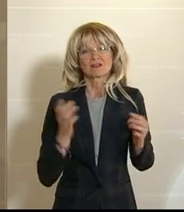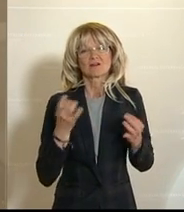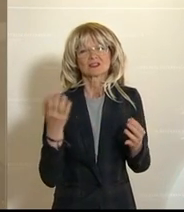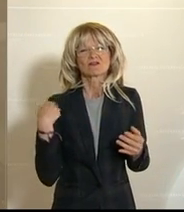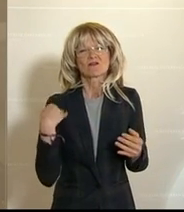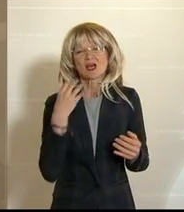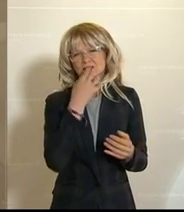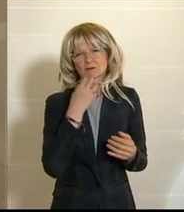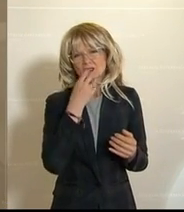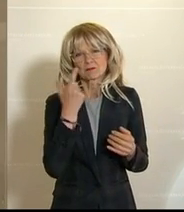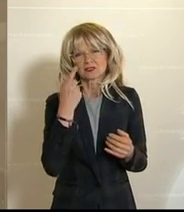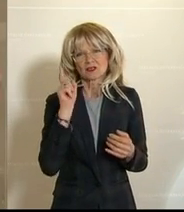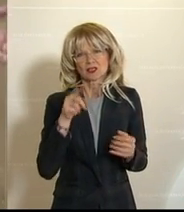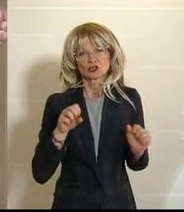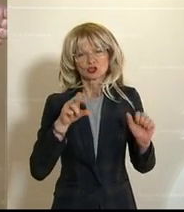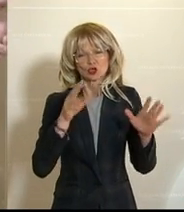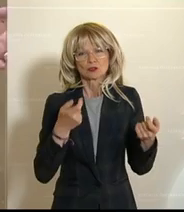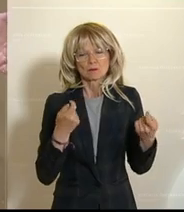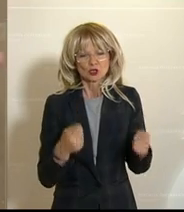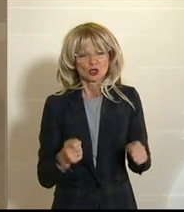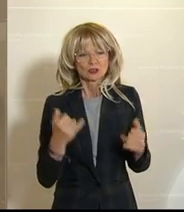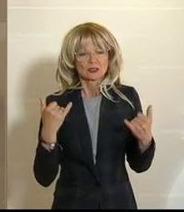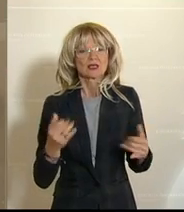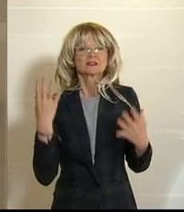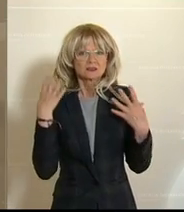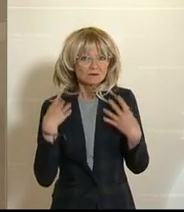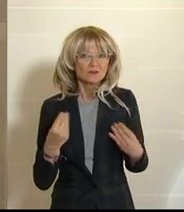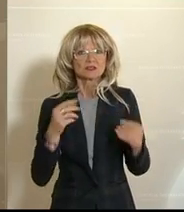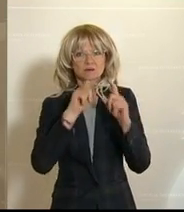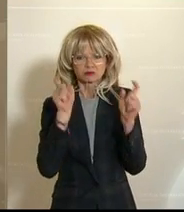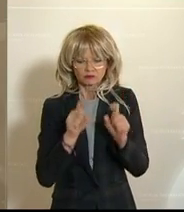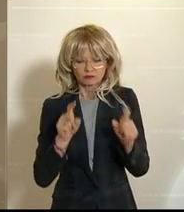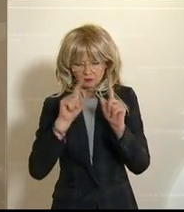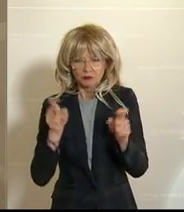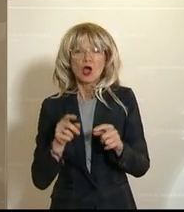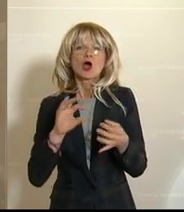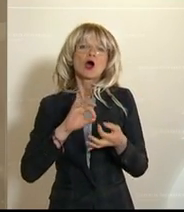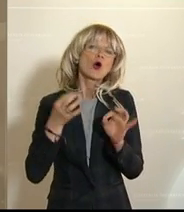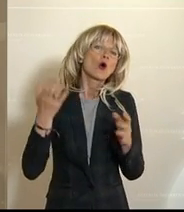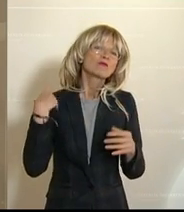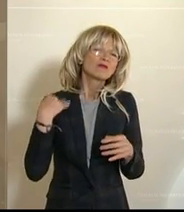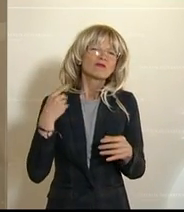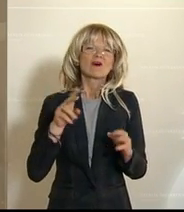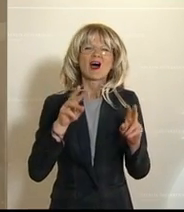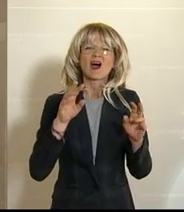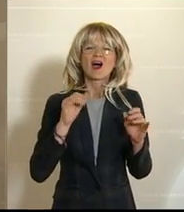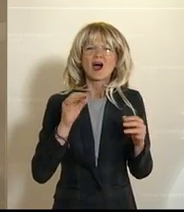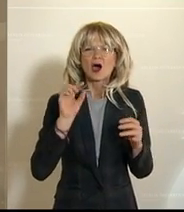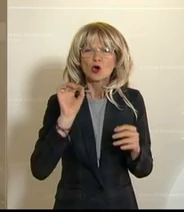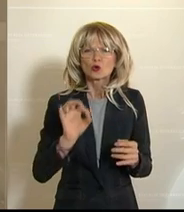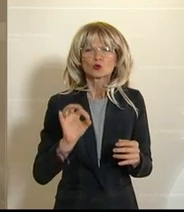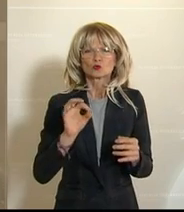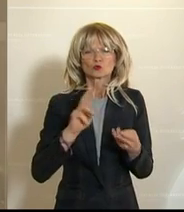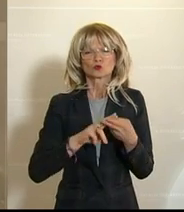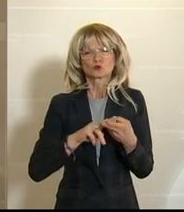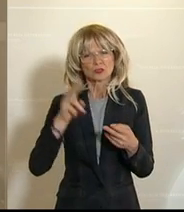mal in Frage gestellt werden. Und ja, die kann man durchaus in Frage stellen, ob da alle wirklich so intelligent waren und alle so verteilungsgerecht waren. Da gebe ich Ihnen durchaus recht. Ja, ich denke,